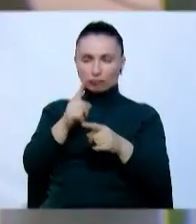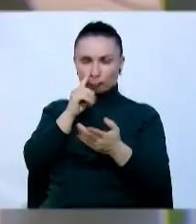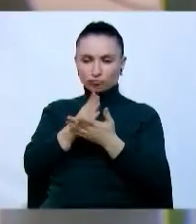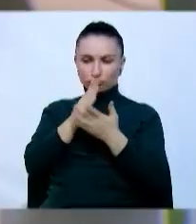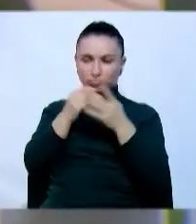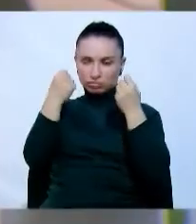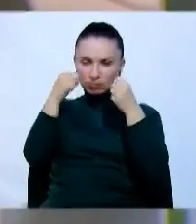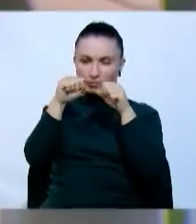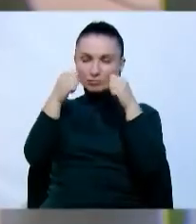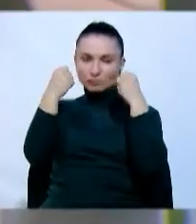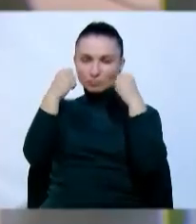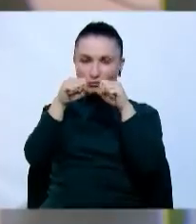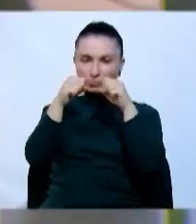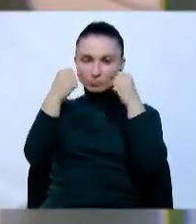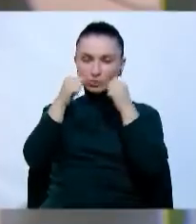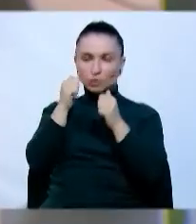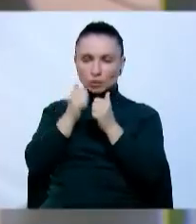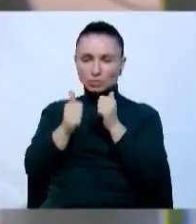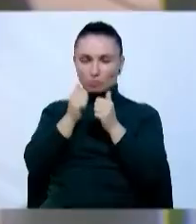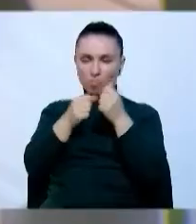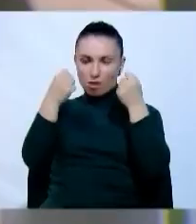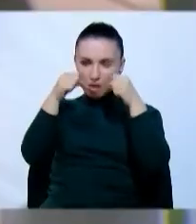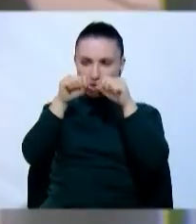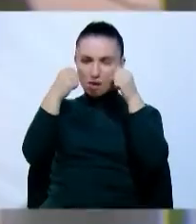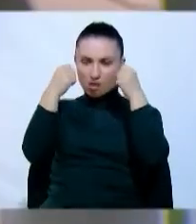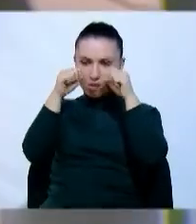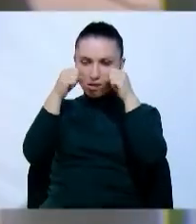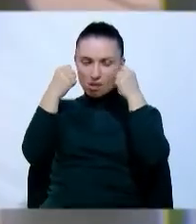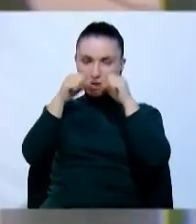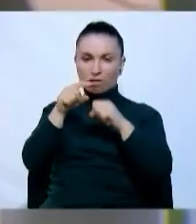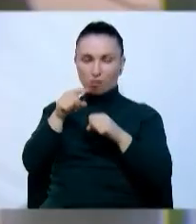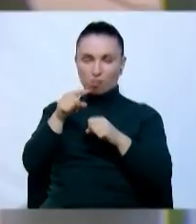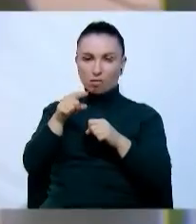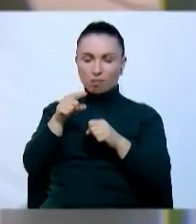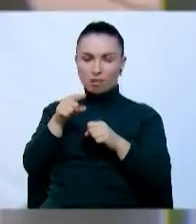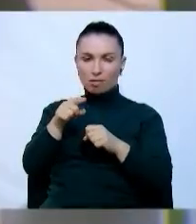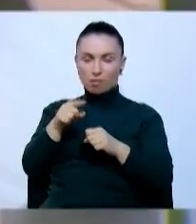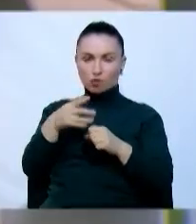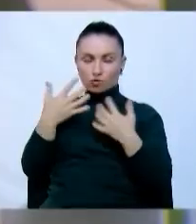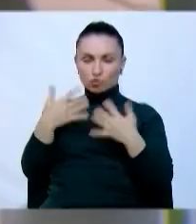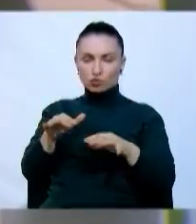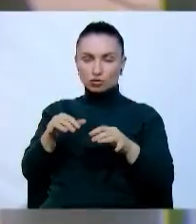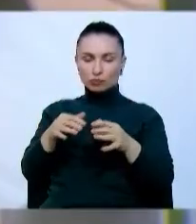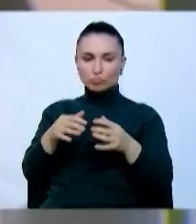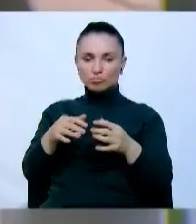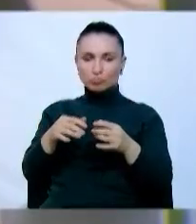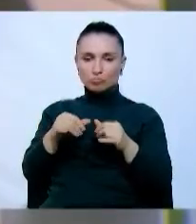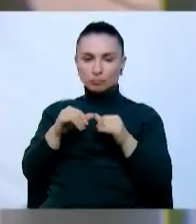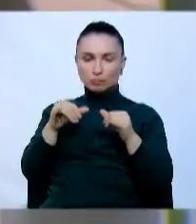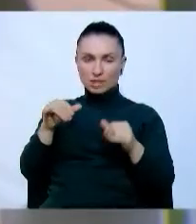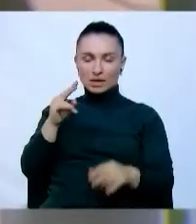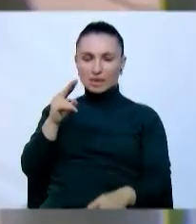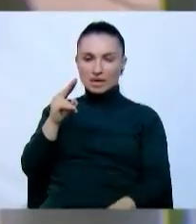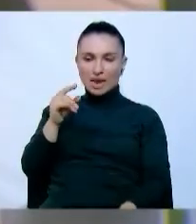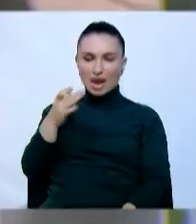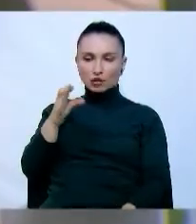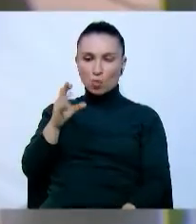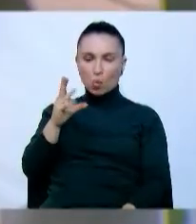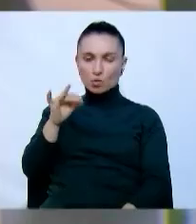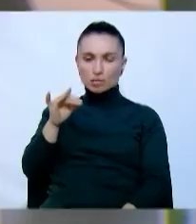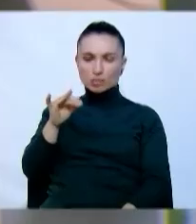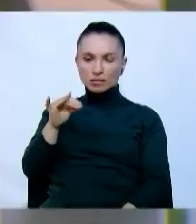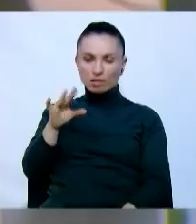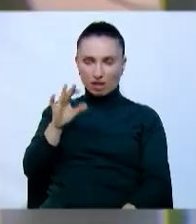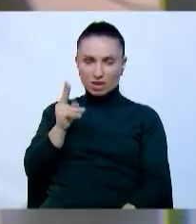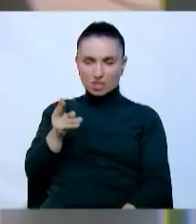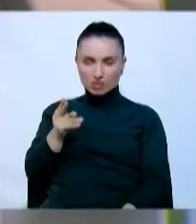თვალს. აქ ლაპარაკია სისტემატურად თვალის მოსრესის ჩვევაზე, რომელმაც შეიძლება გაზარდოს კერატოკონუსის განვითარების რისკი.